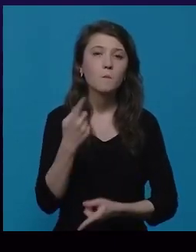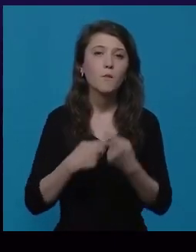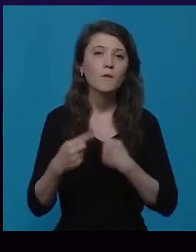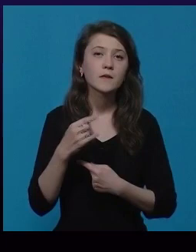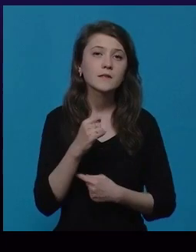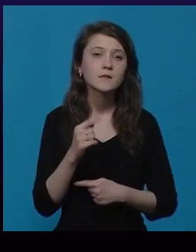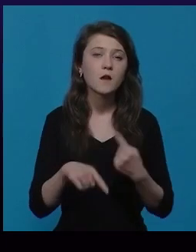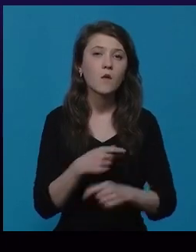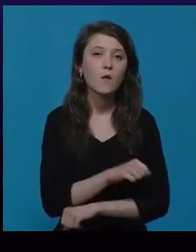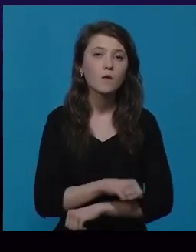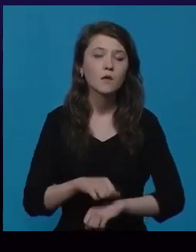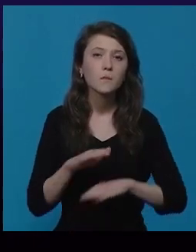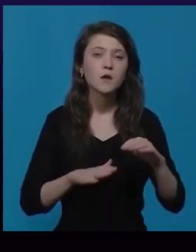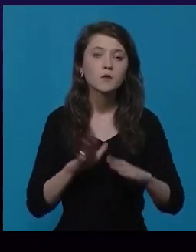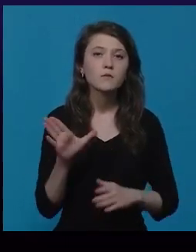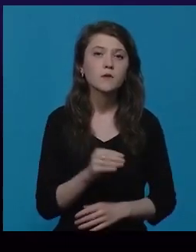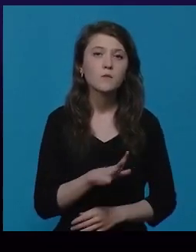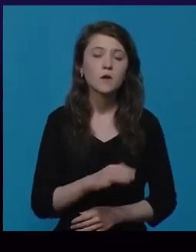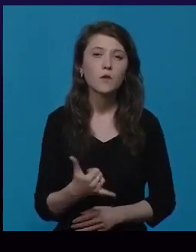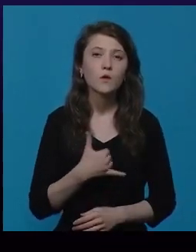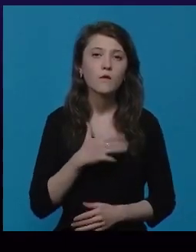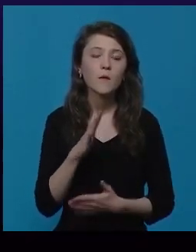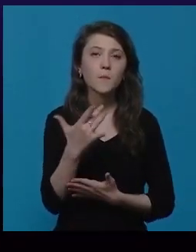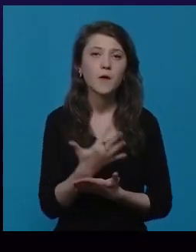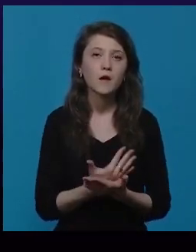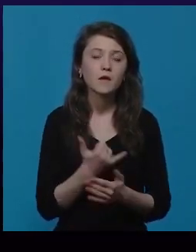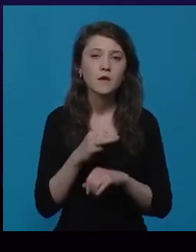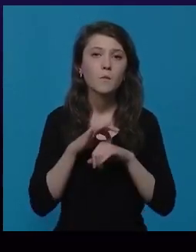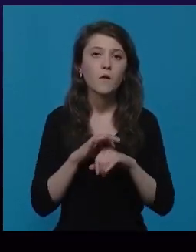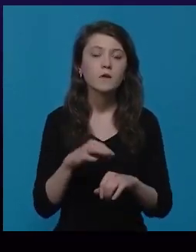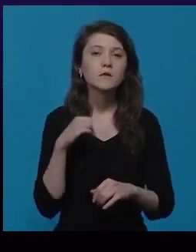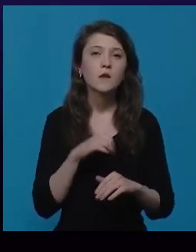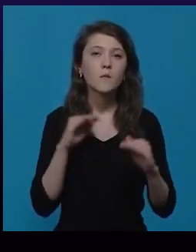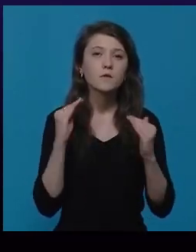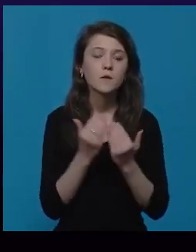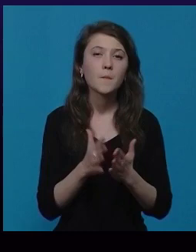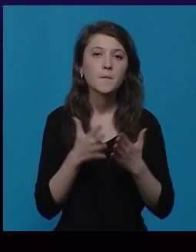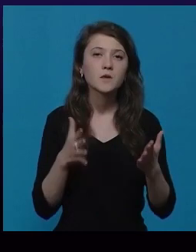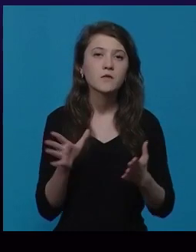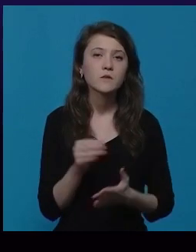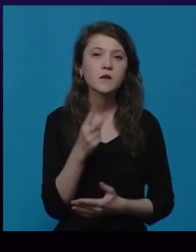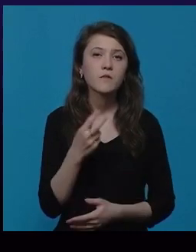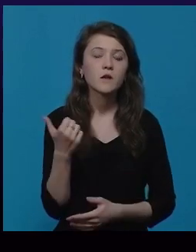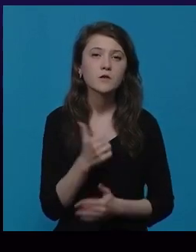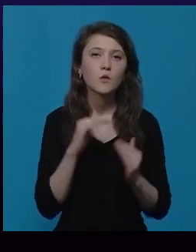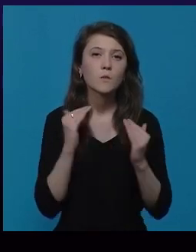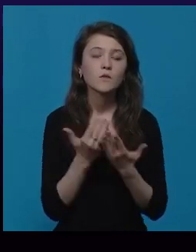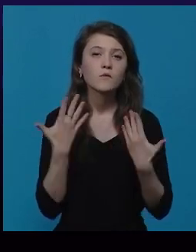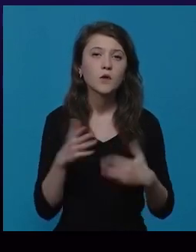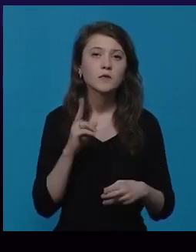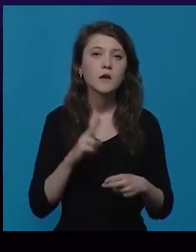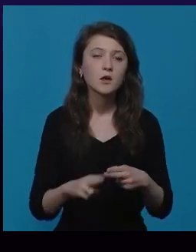кордону, практично всі були в нас в переліку і проходили обсервацію. Більшість всіх 2-тижнева обсервація вже